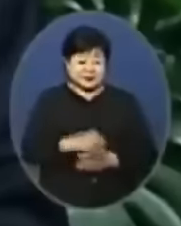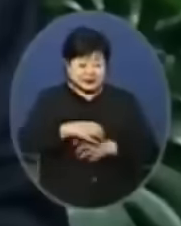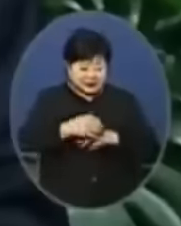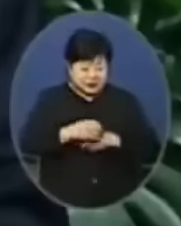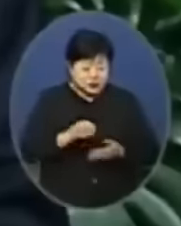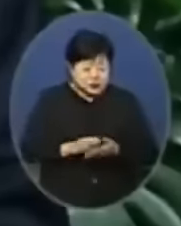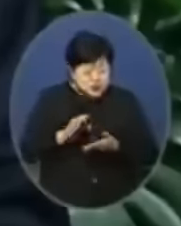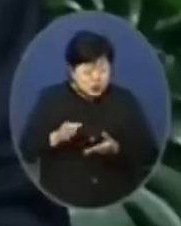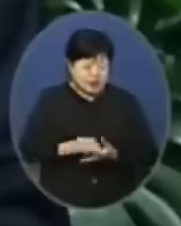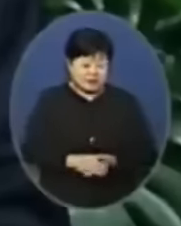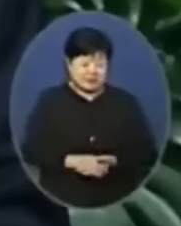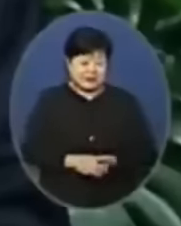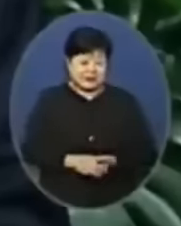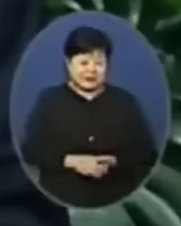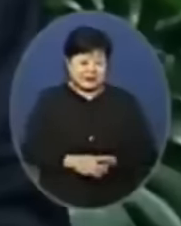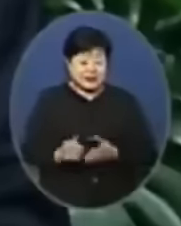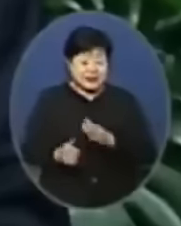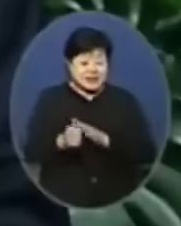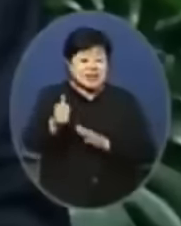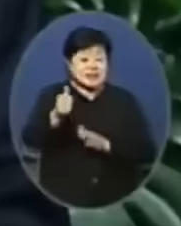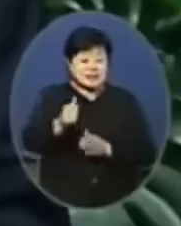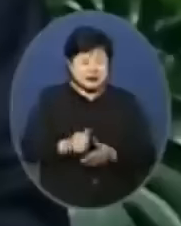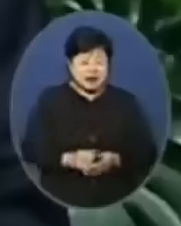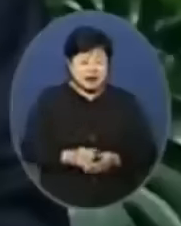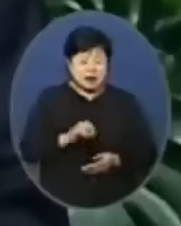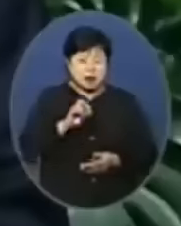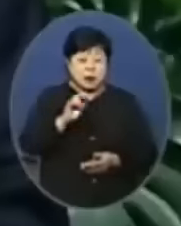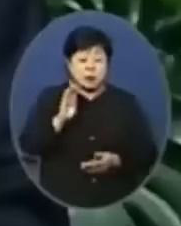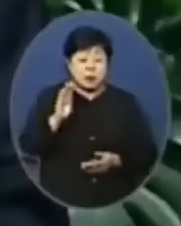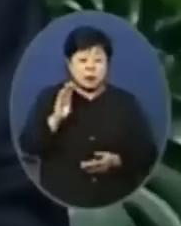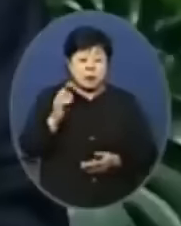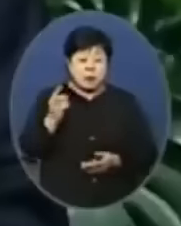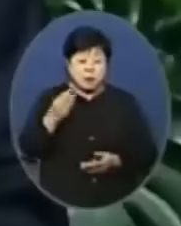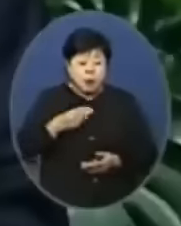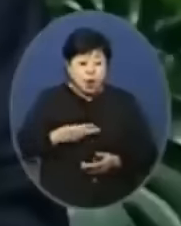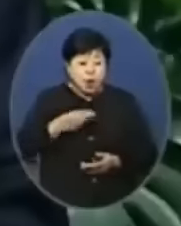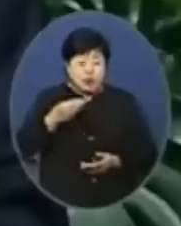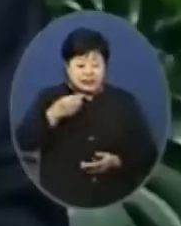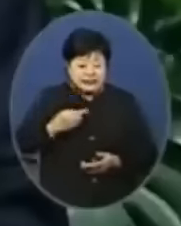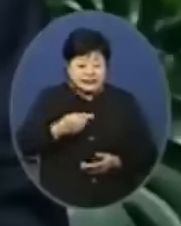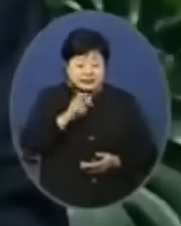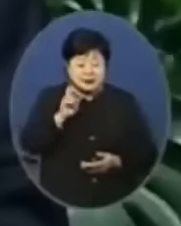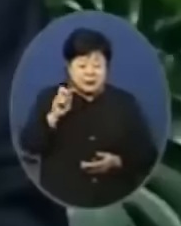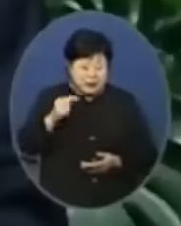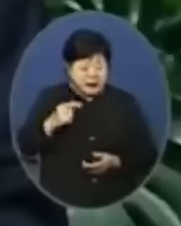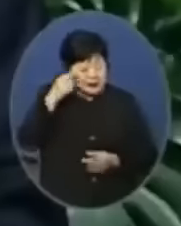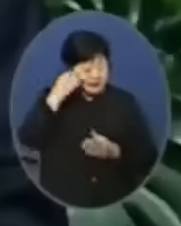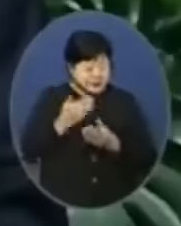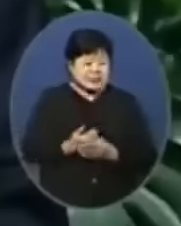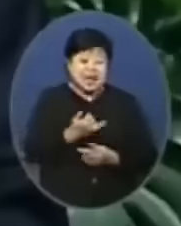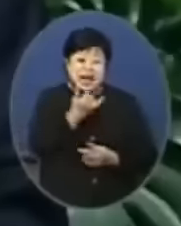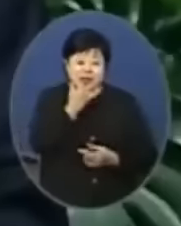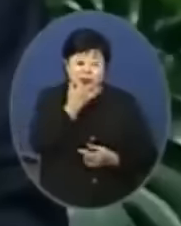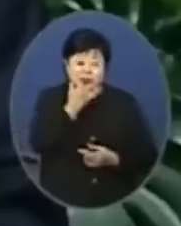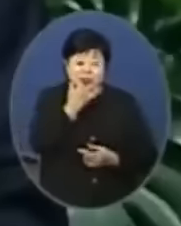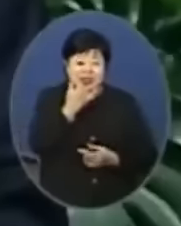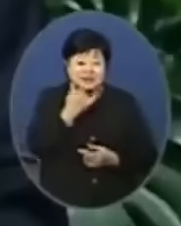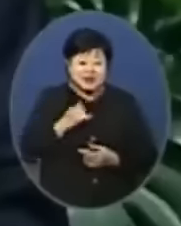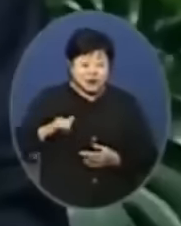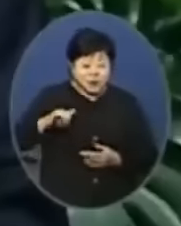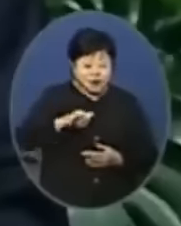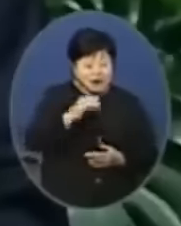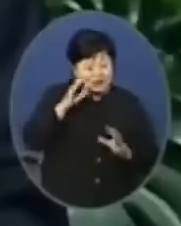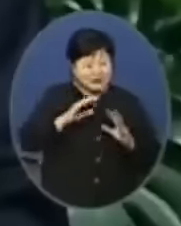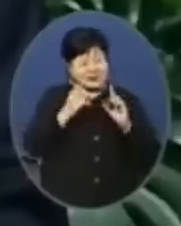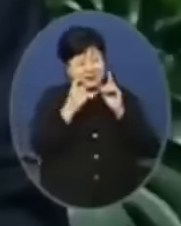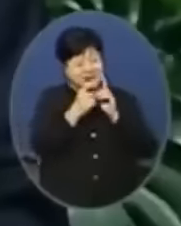세계적으로 유명한 희망의 신학자 몰트만 박사하고 전번 달에도 그가 독일에서 한국에 와서 만나서